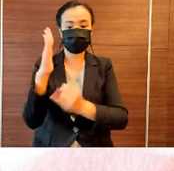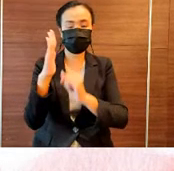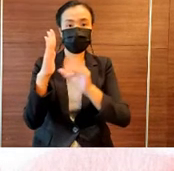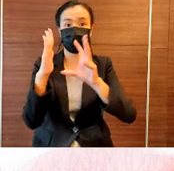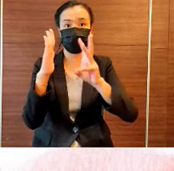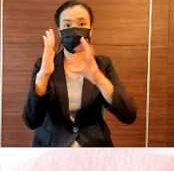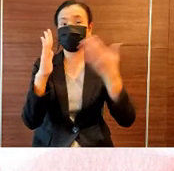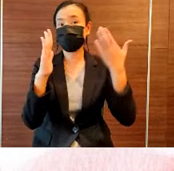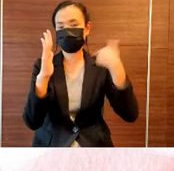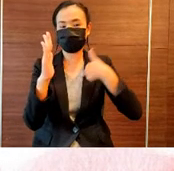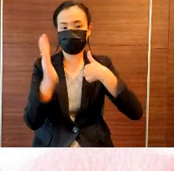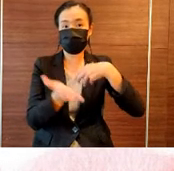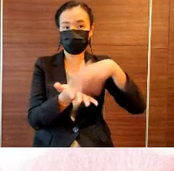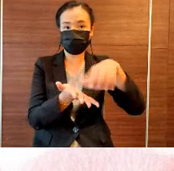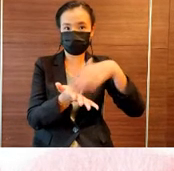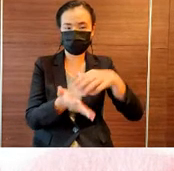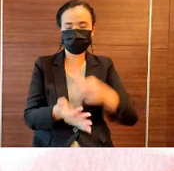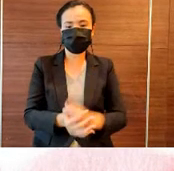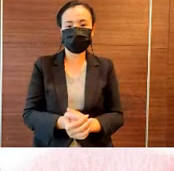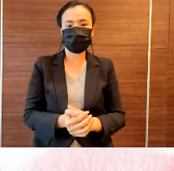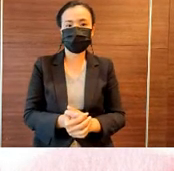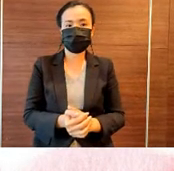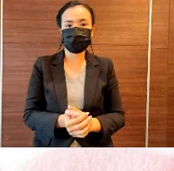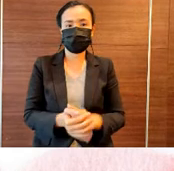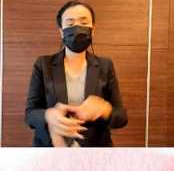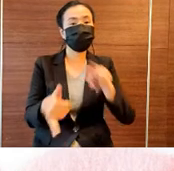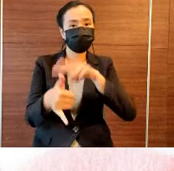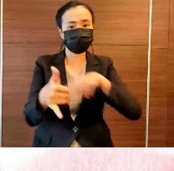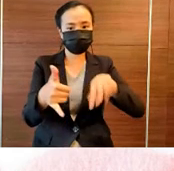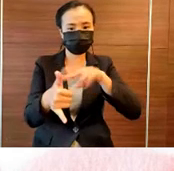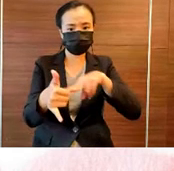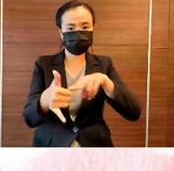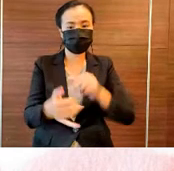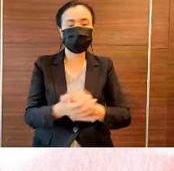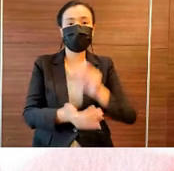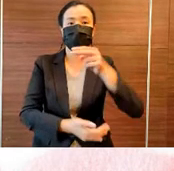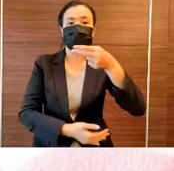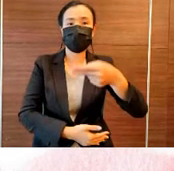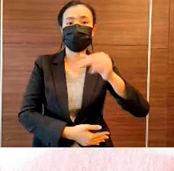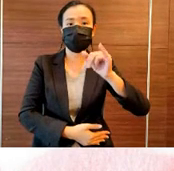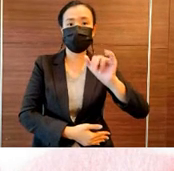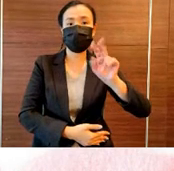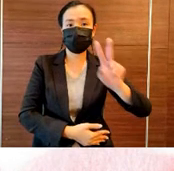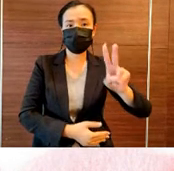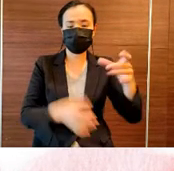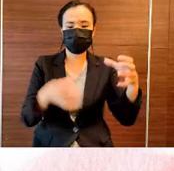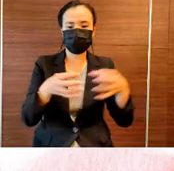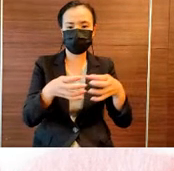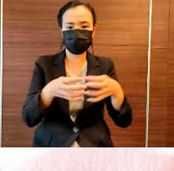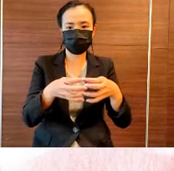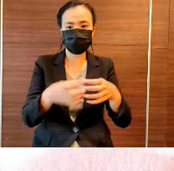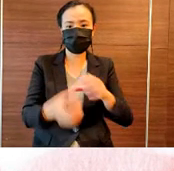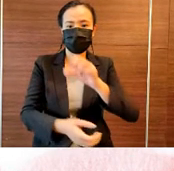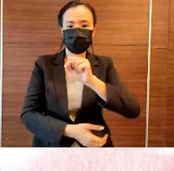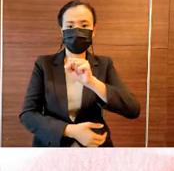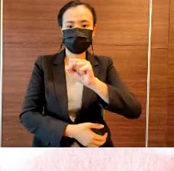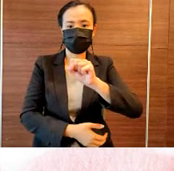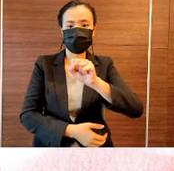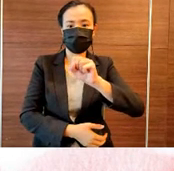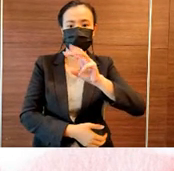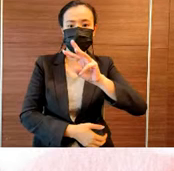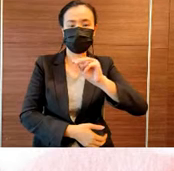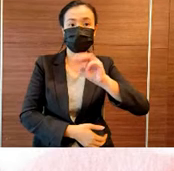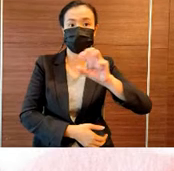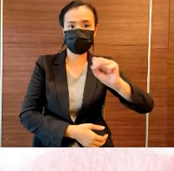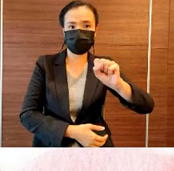เมื่อกี้พูดไปนะครับนะสามารถที่จะทำการตรวจ HIV ให้กับกลุ่ม MSMTG